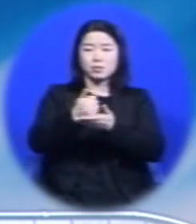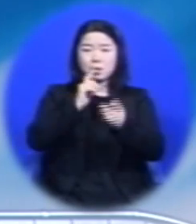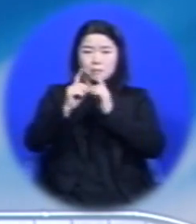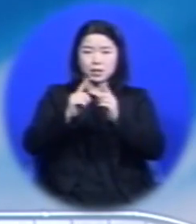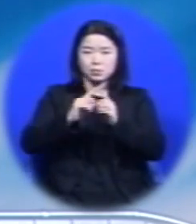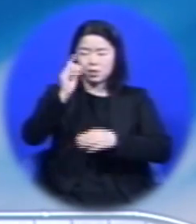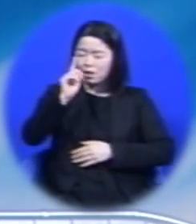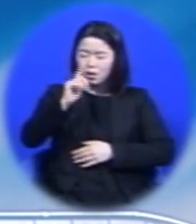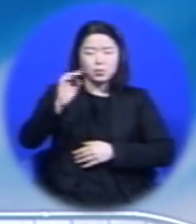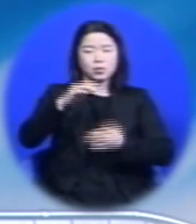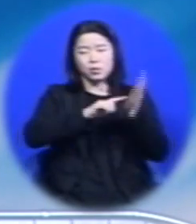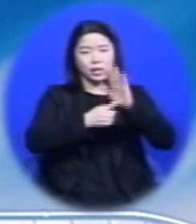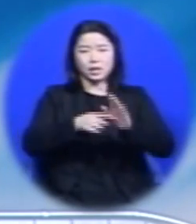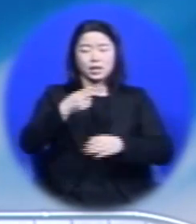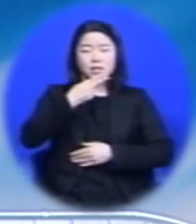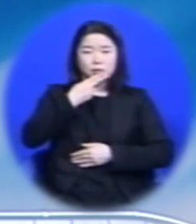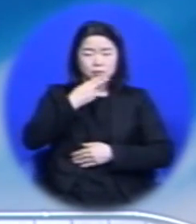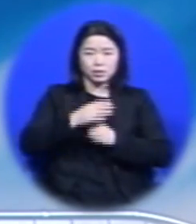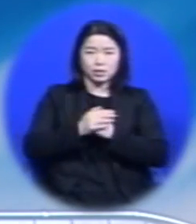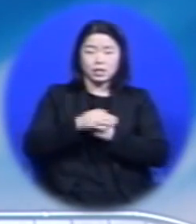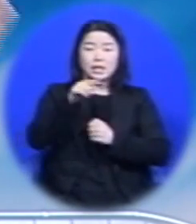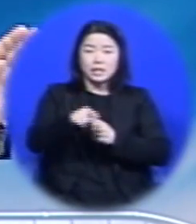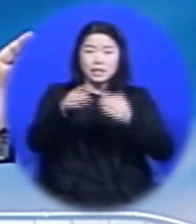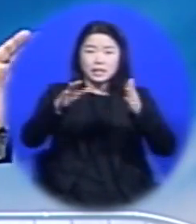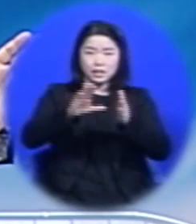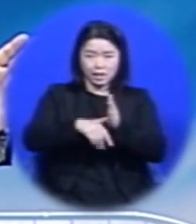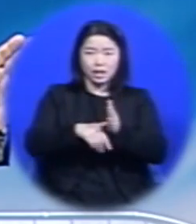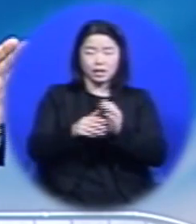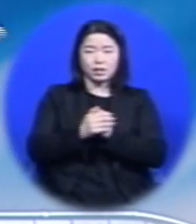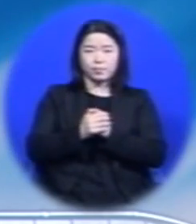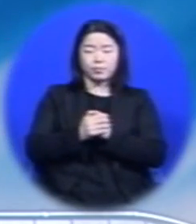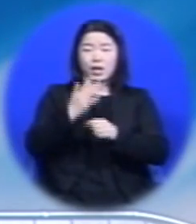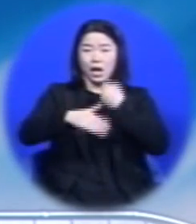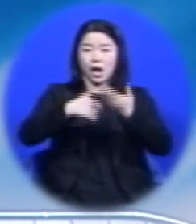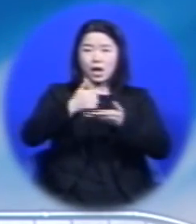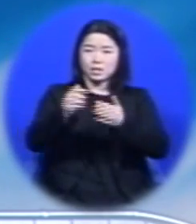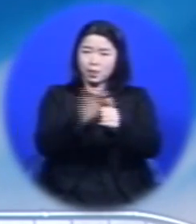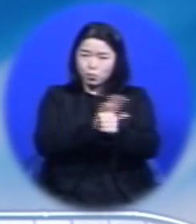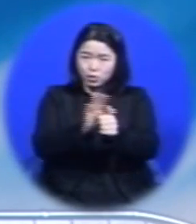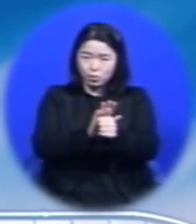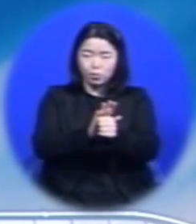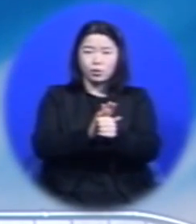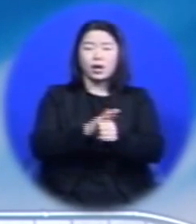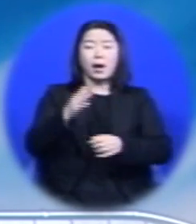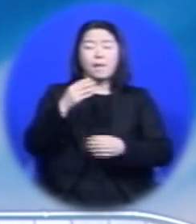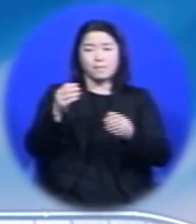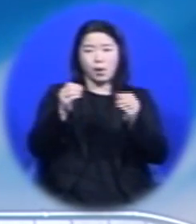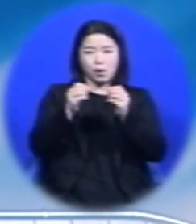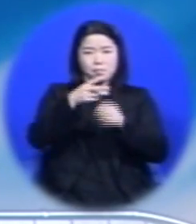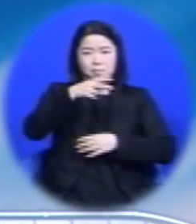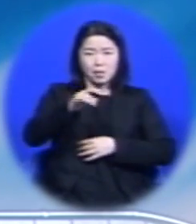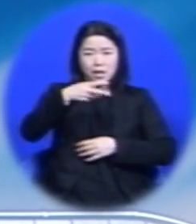전혀 나타나지 않았던 거죠 자 이와 같은 때 하나님의 위로를 하나님의 위로는 메시아가